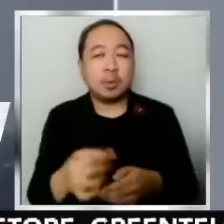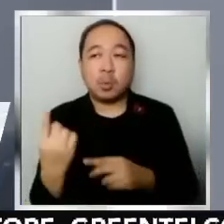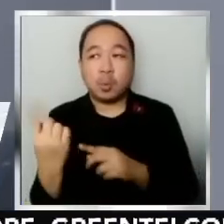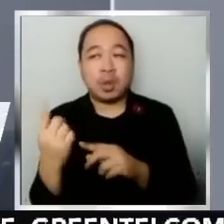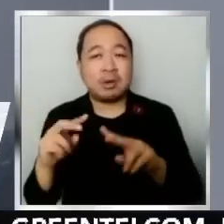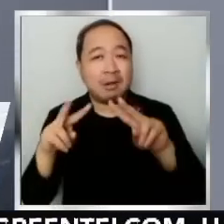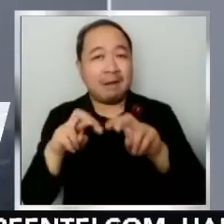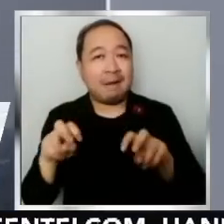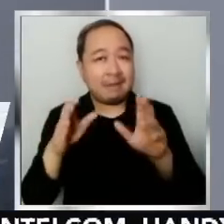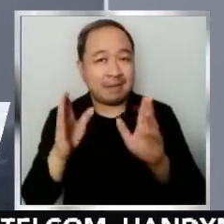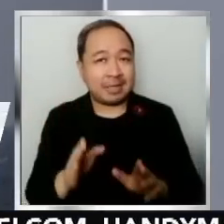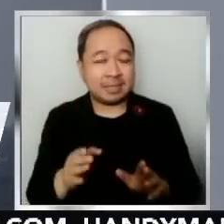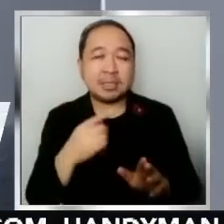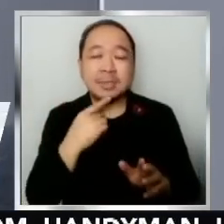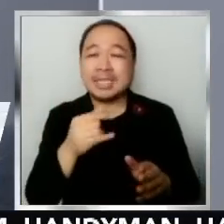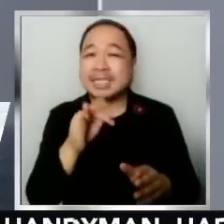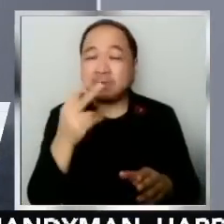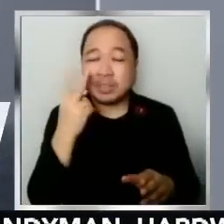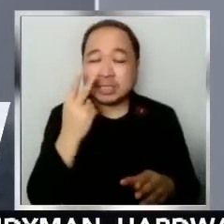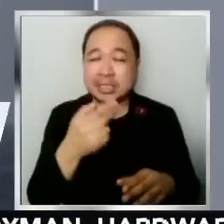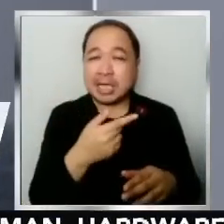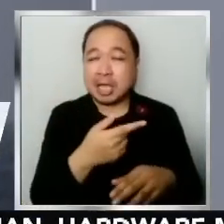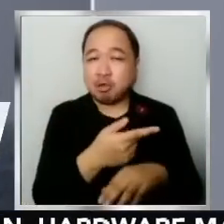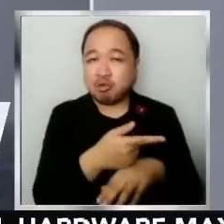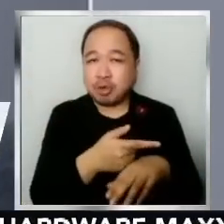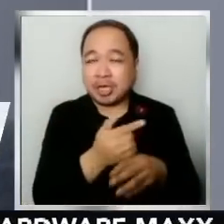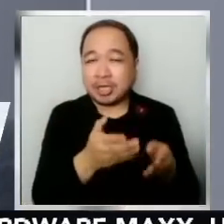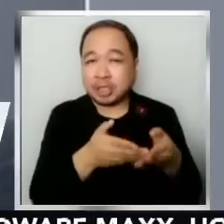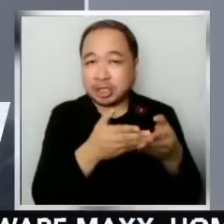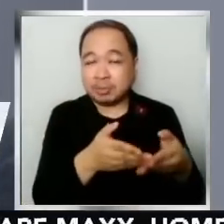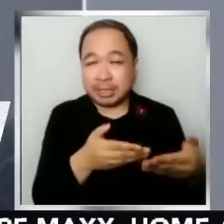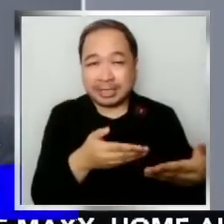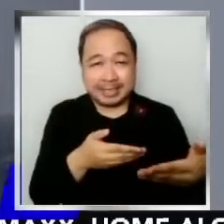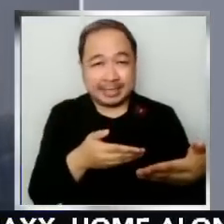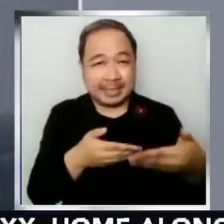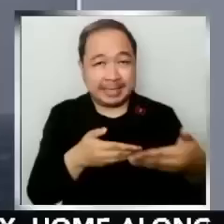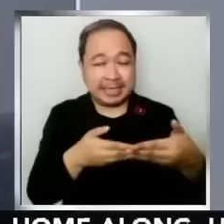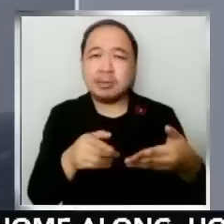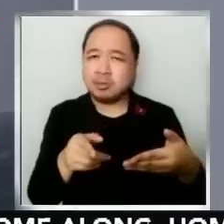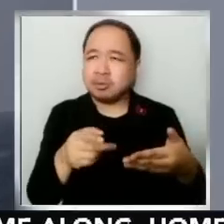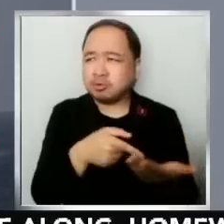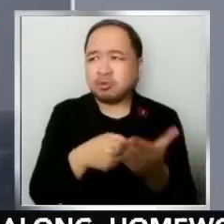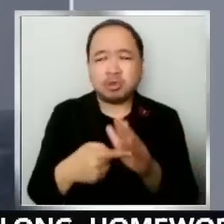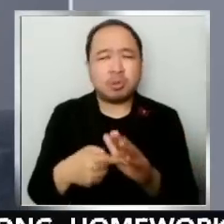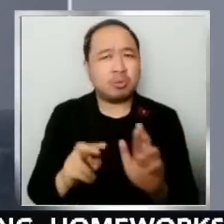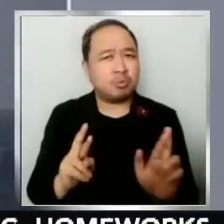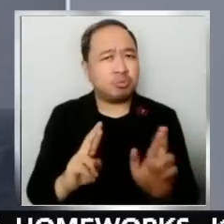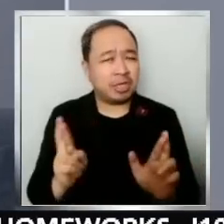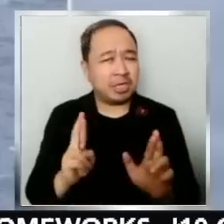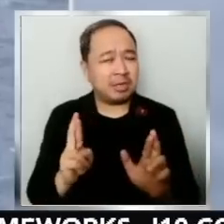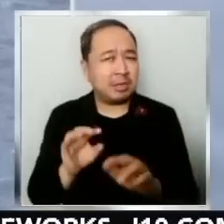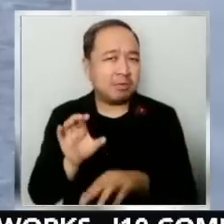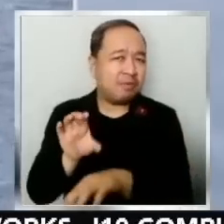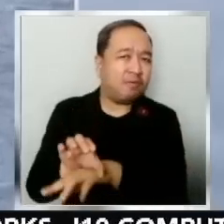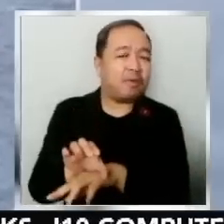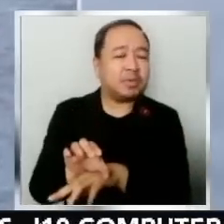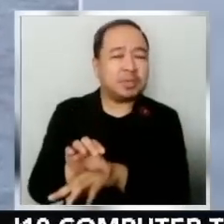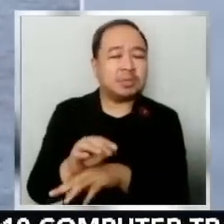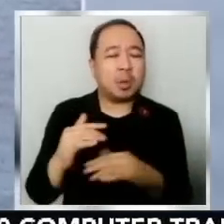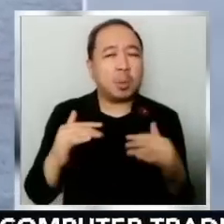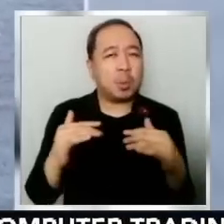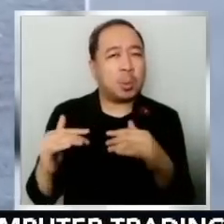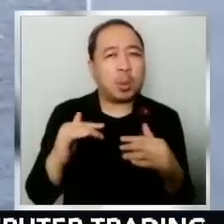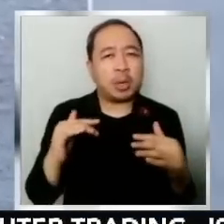ng gr ship ng China ay til pagpapakitang handa itong gumamit ng pwersa escalation This is